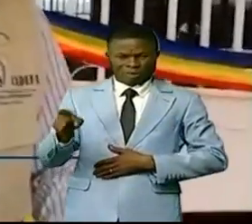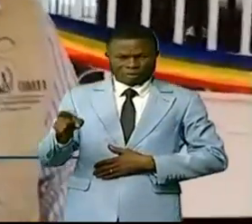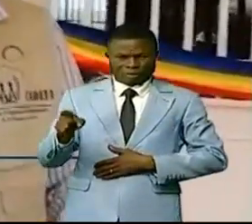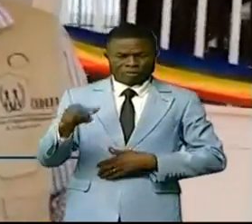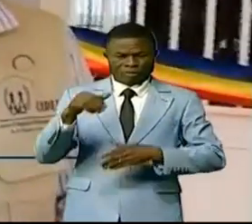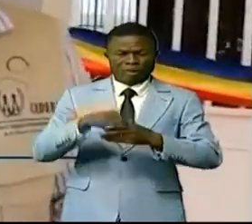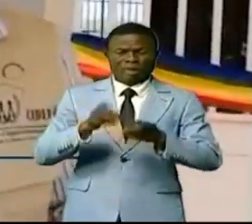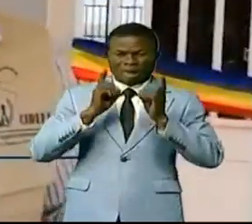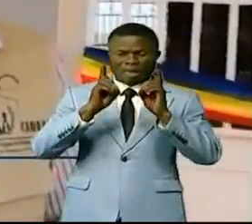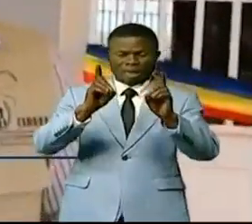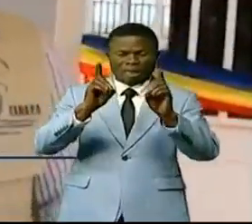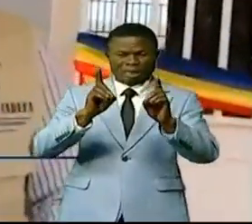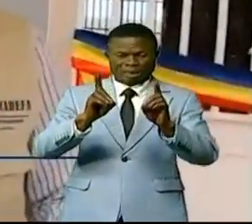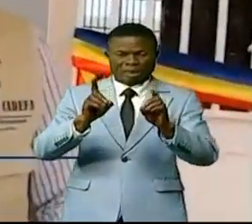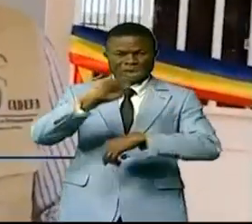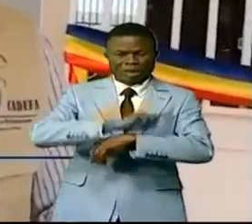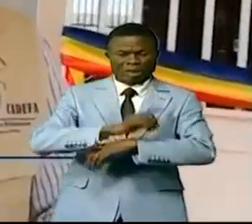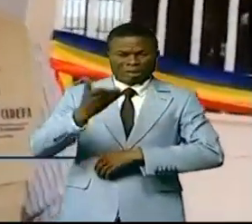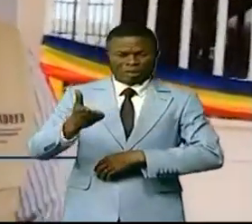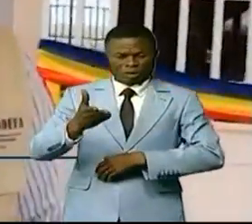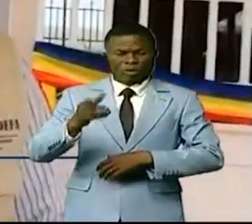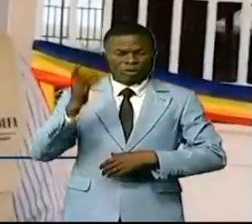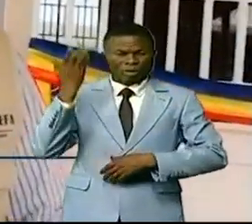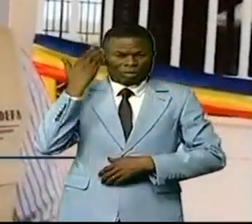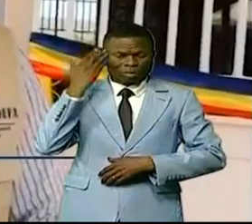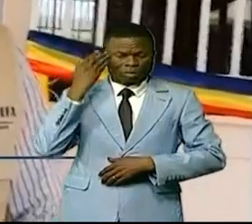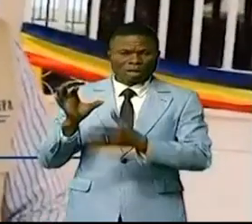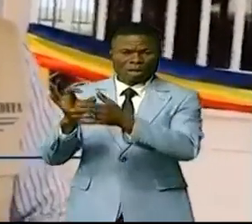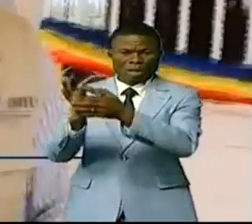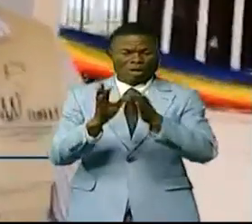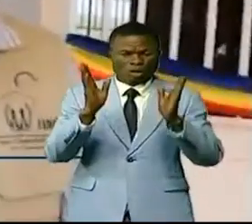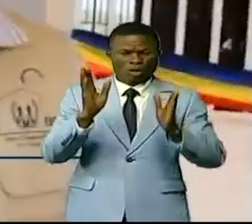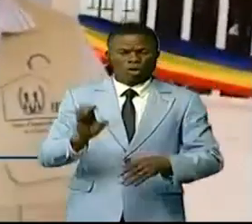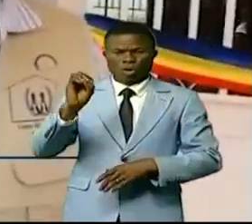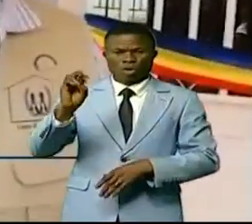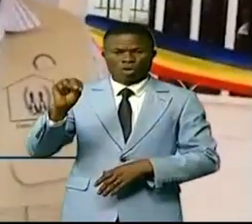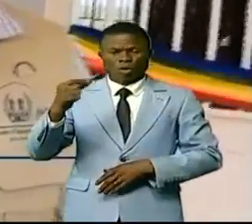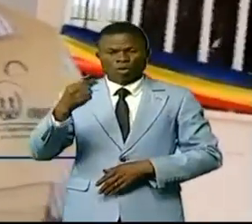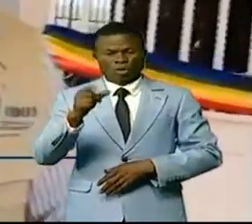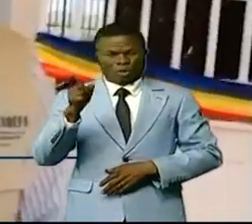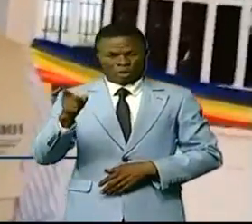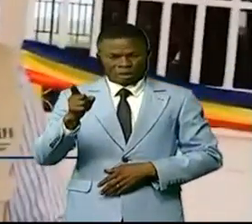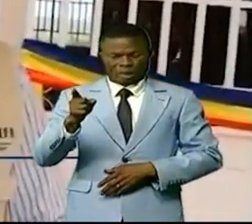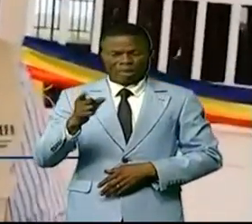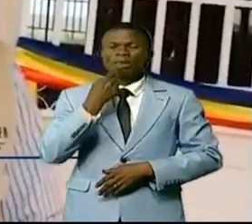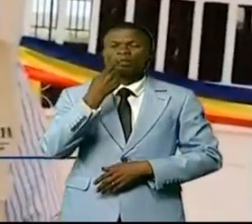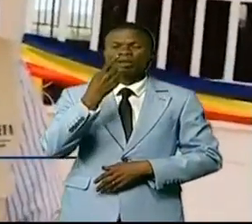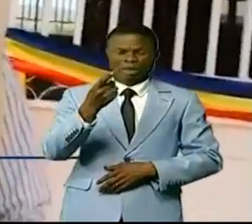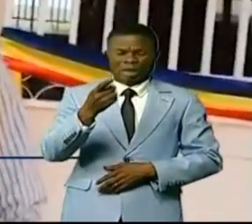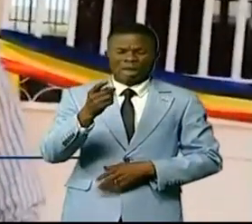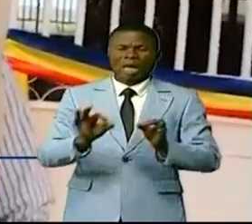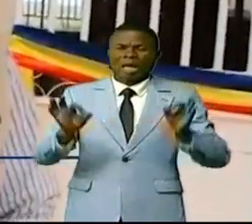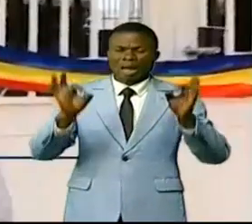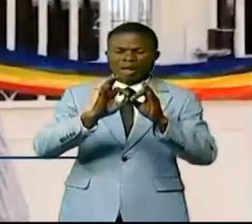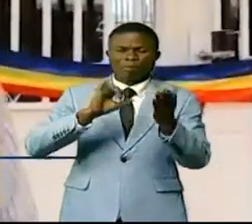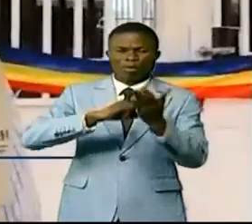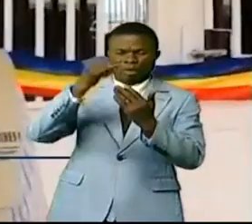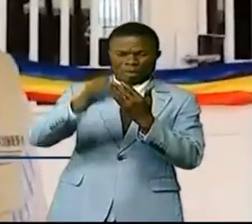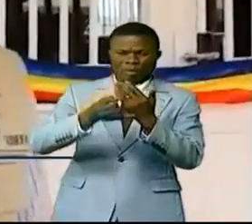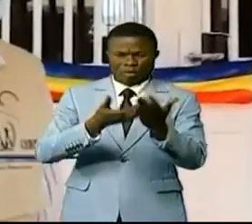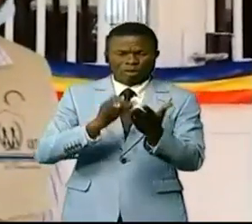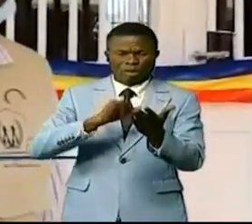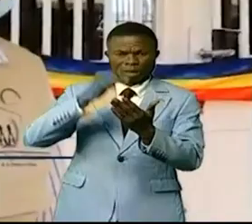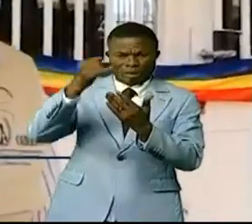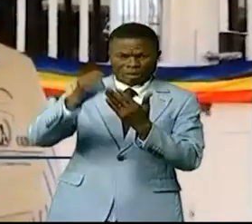Dans ce mot des circonstances, M. Martin Bambi, coordonnateur de l'ONG CADEFA, a circonscrit les contours de ces projets. Ces projets